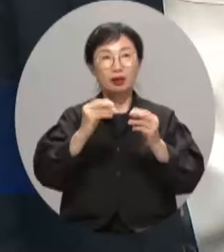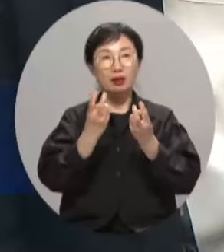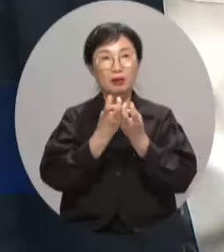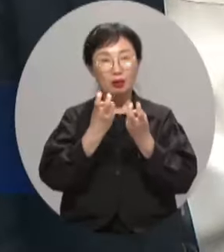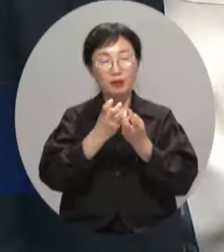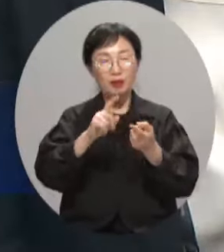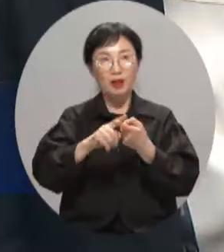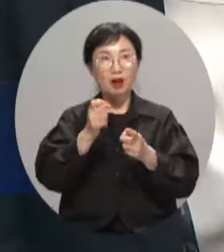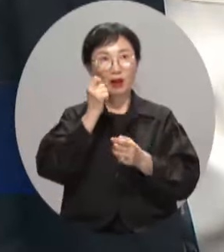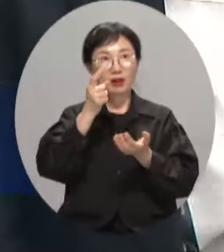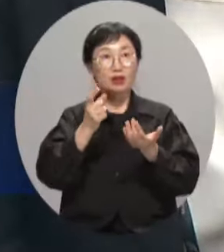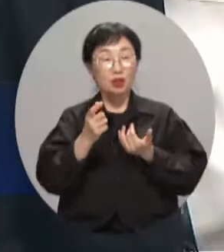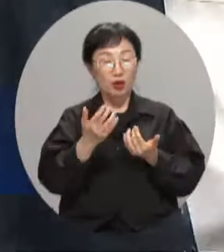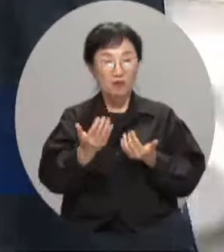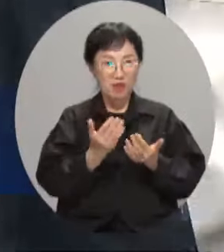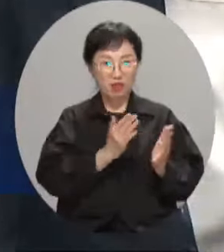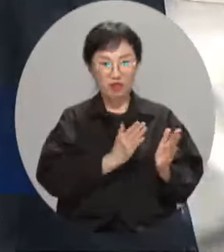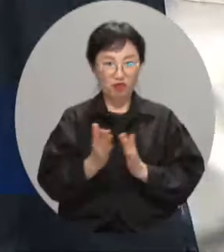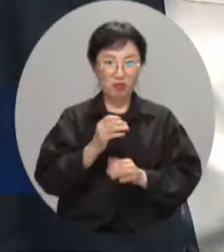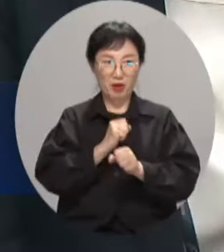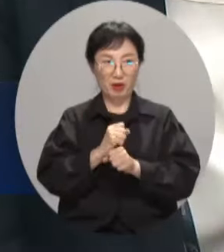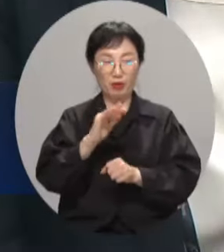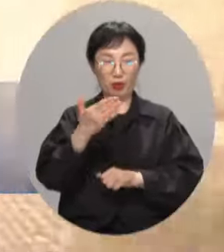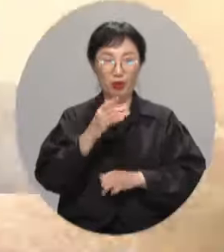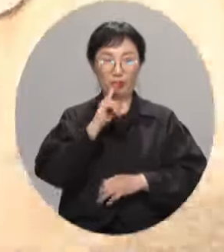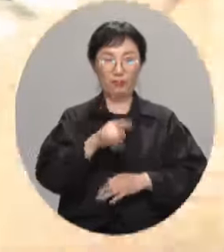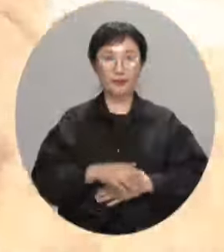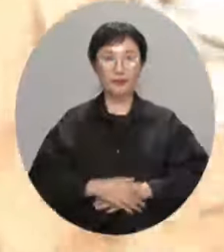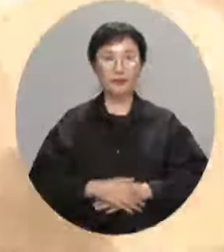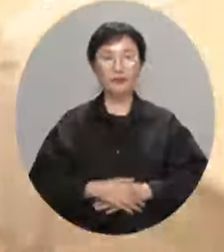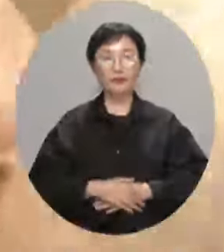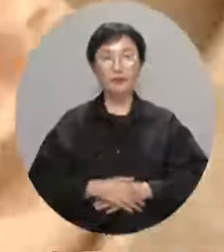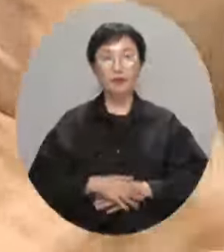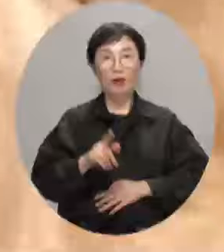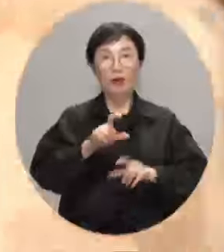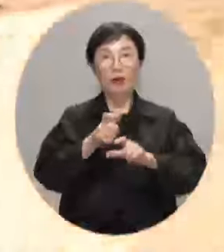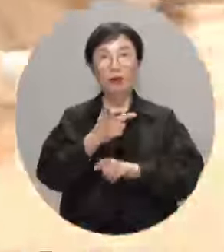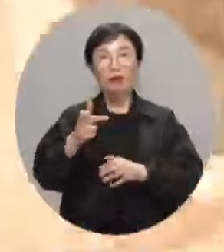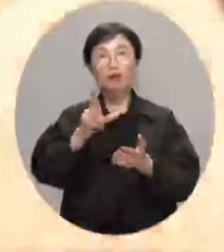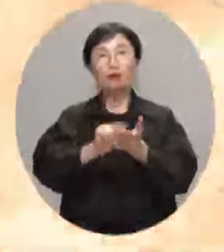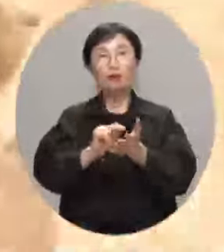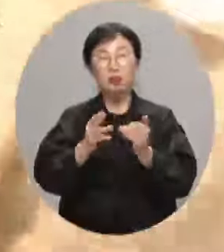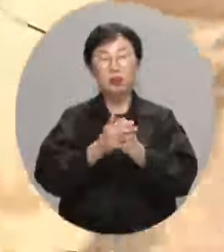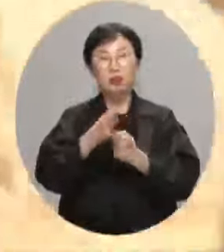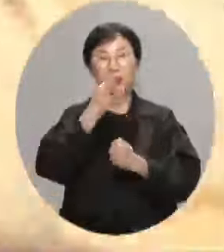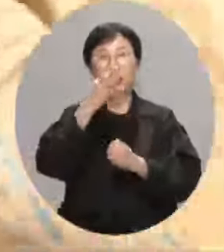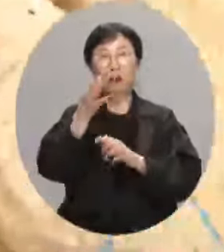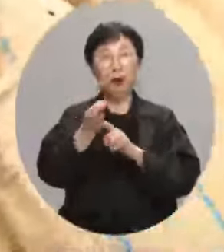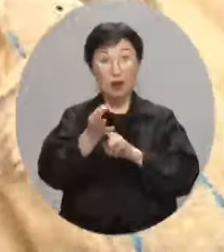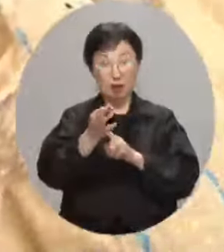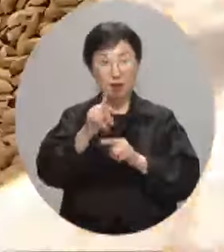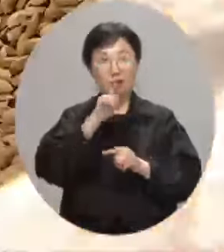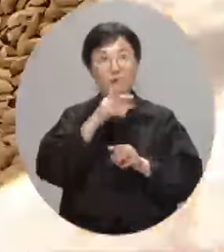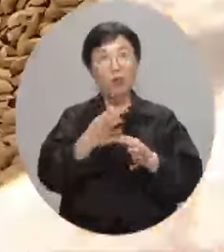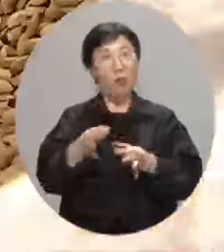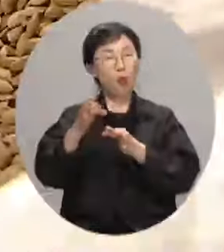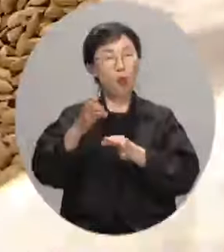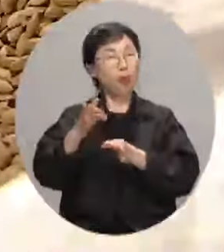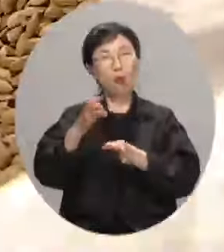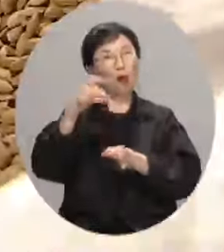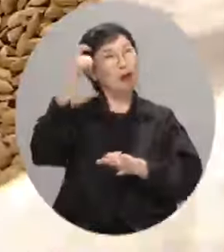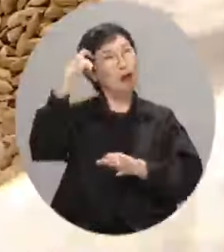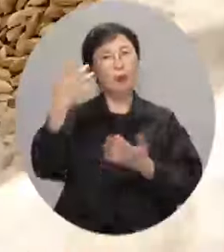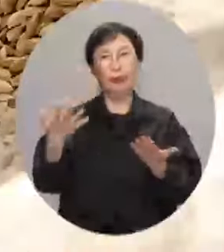한달 앞서서 조기에 마련하게 되었습니다 더 큰 문제는 쌀값이 도무지 반등할 기미가 없었다는